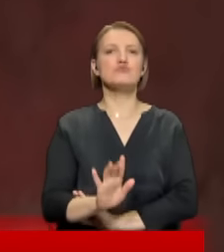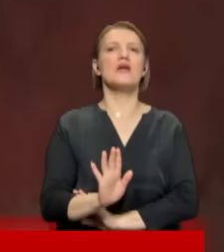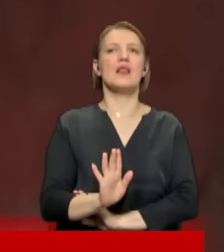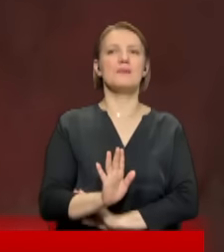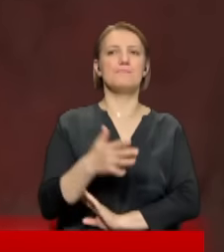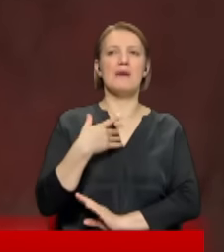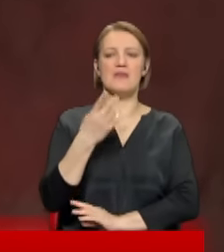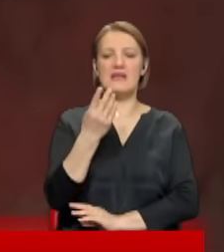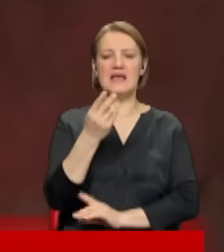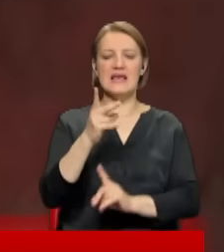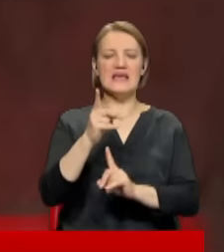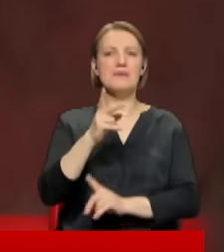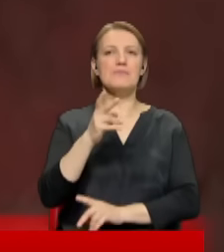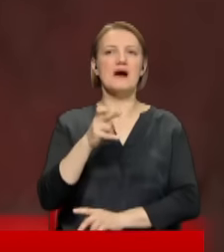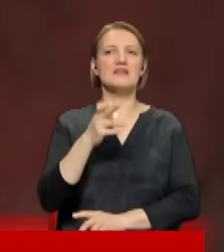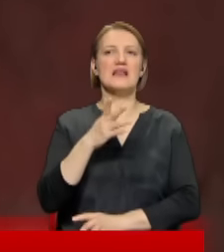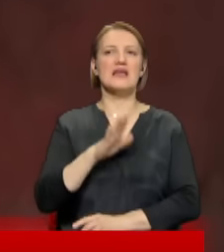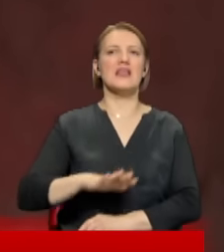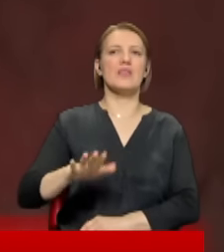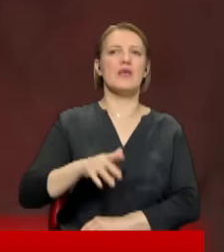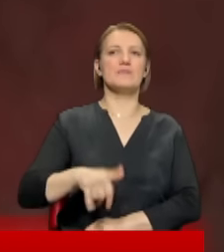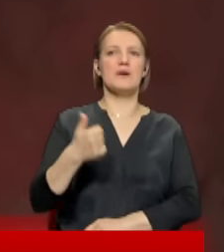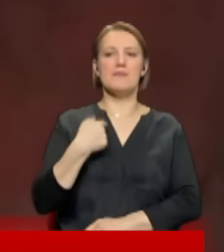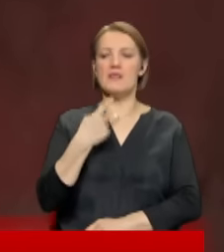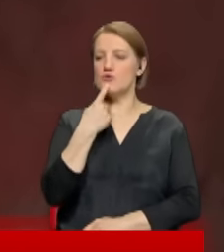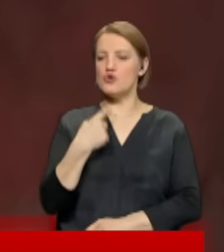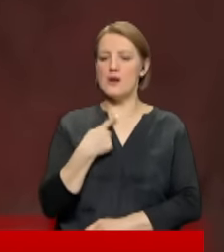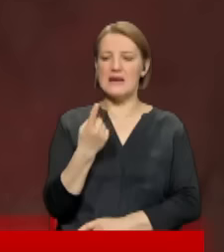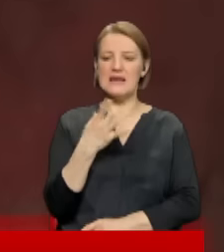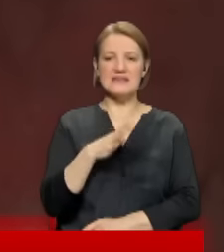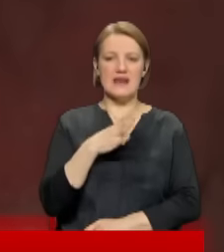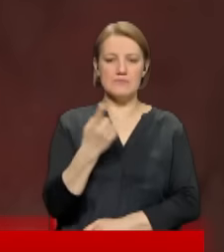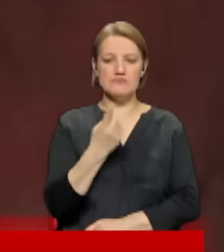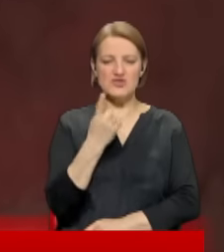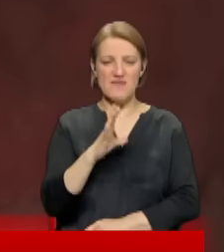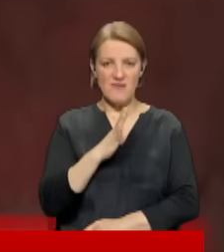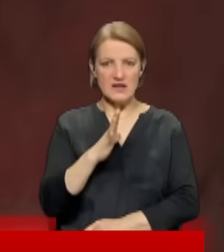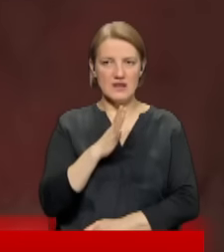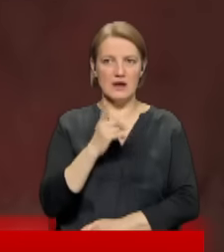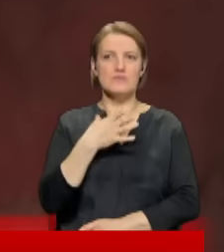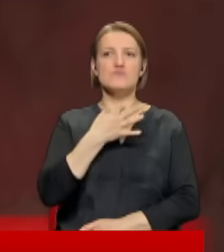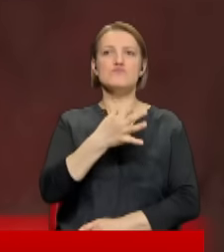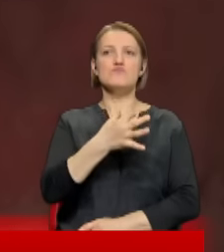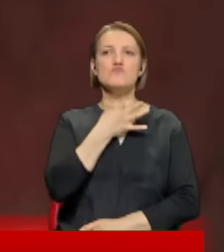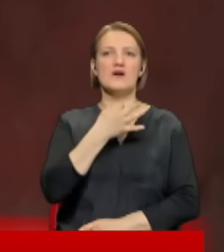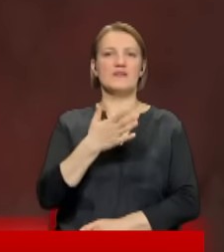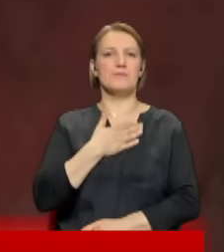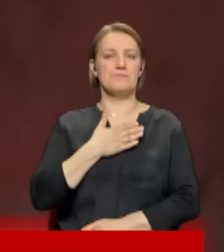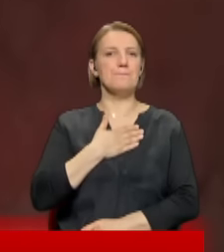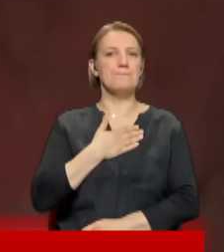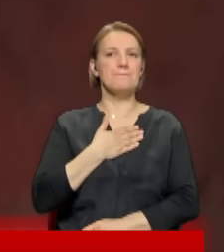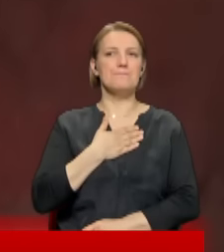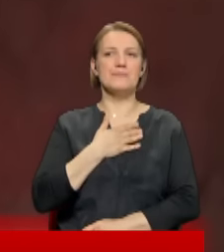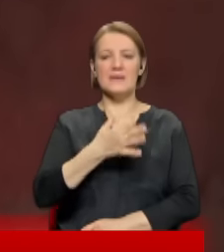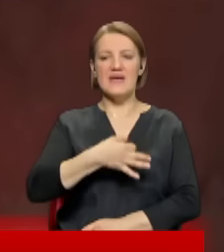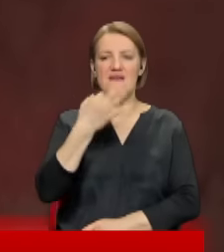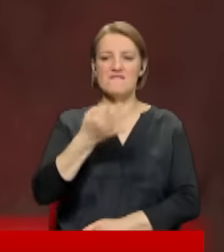Ben İYİ Parti'nin genel başkanıyım. Bana söylenmek istenen bir şey varsa da doğrudan doğruya muhatap kabul edilerek